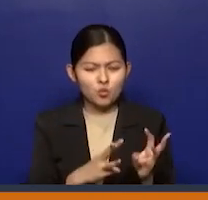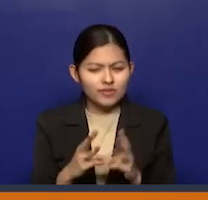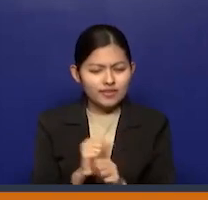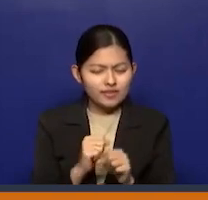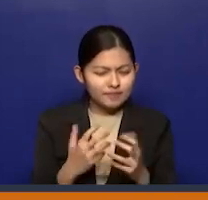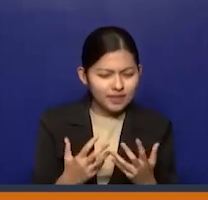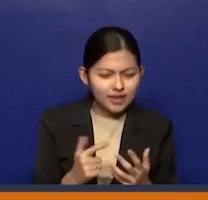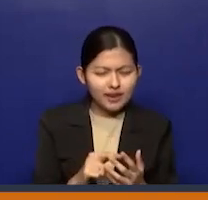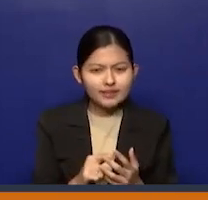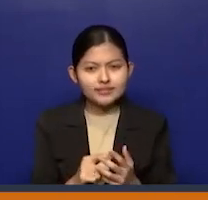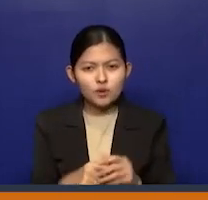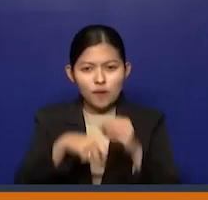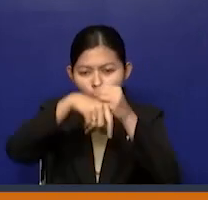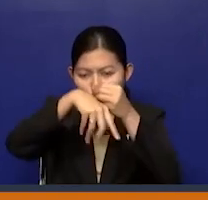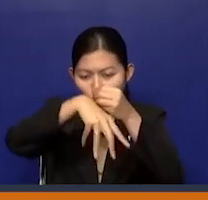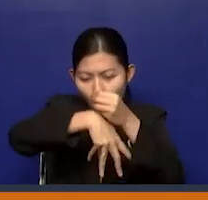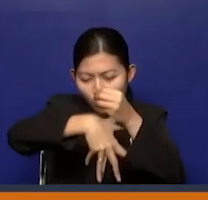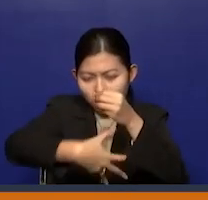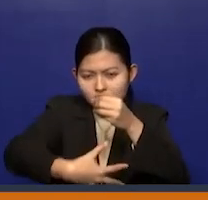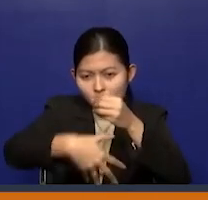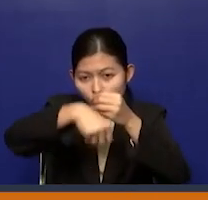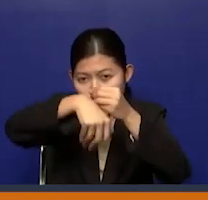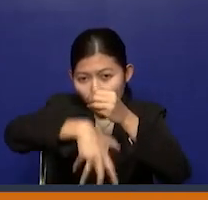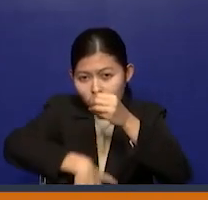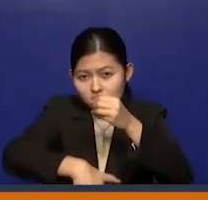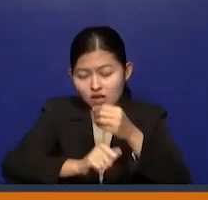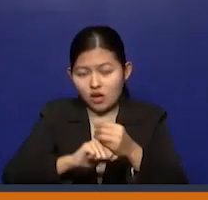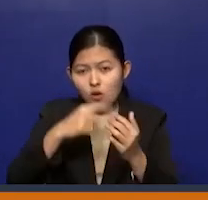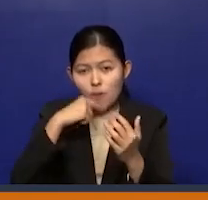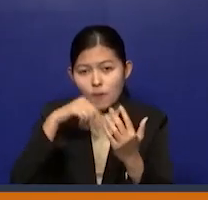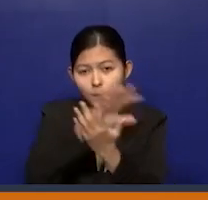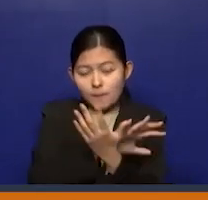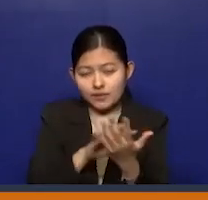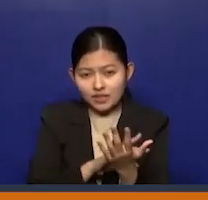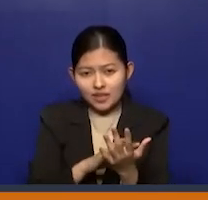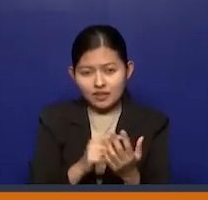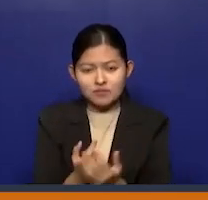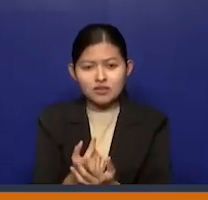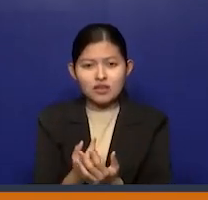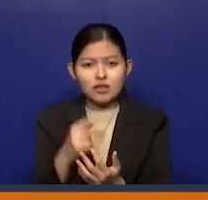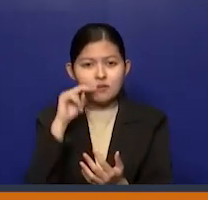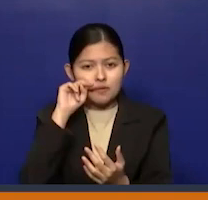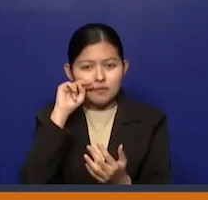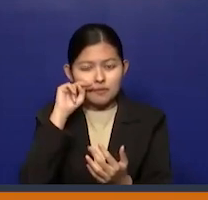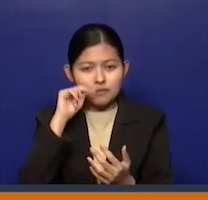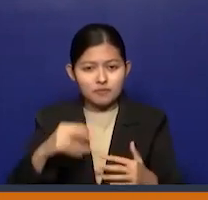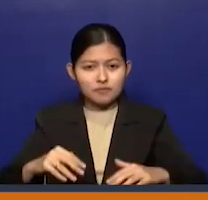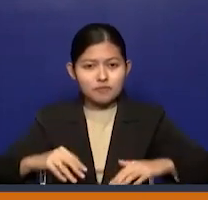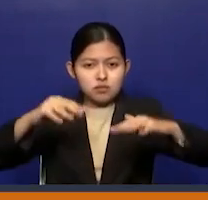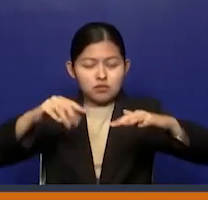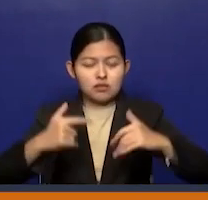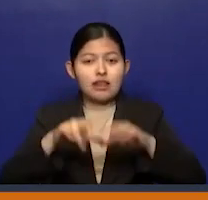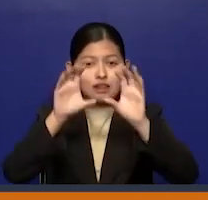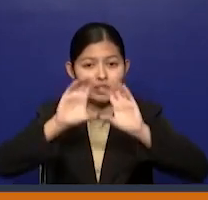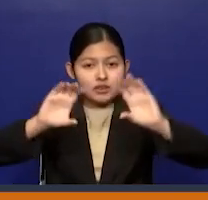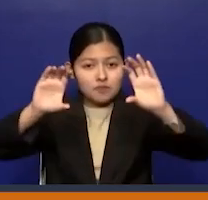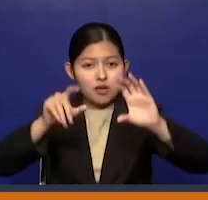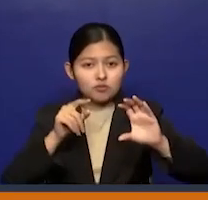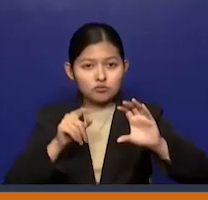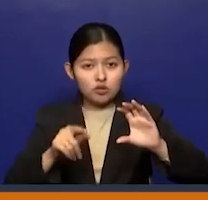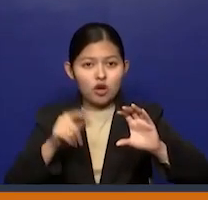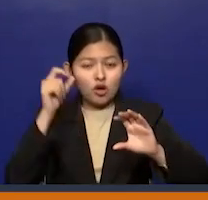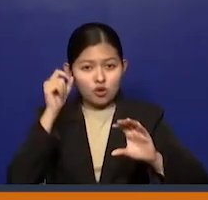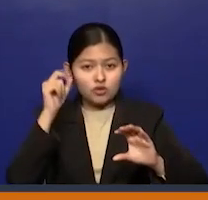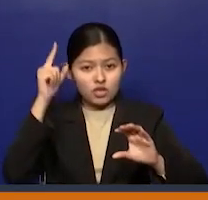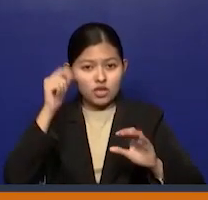แบบโครงสร้างนะครับของประเทศนะครับที่เมื่อมันมีภัยบางอย่างเกิดขึ้นเนี่ยก็ทะบานต้องรู้การแก้ไขเฉพาะ